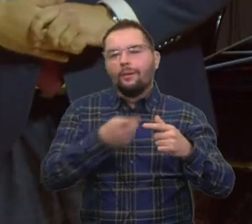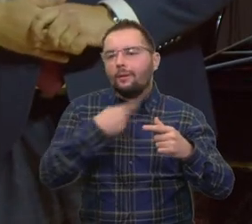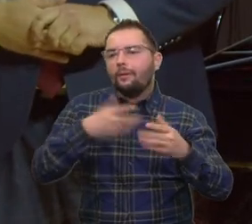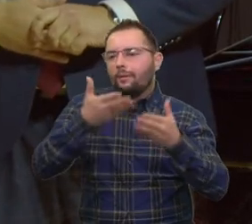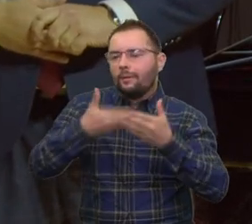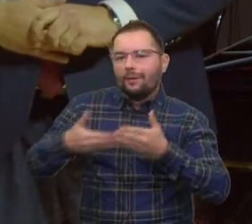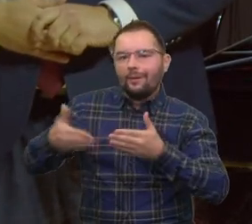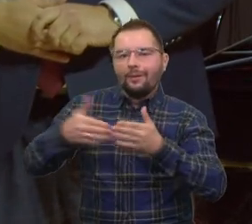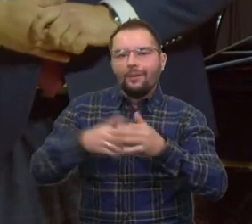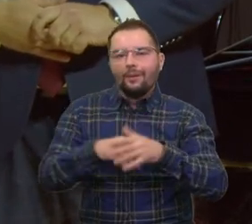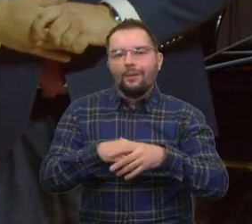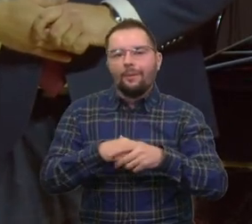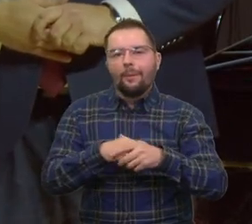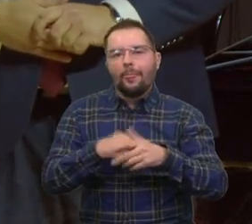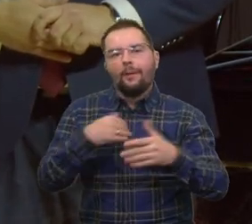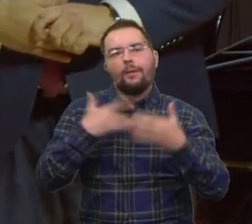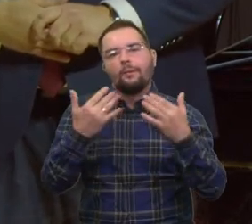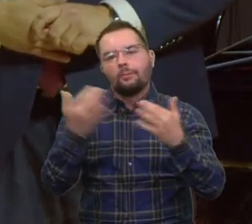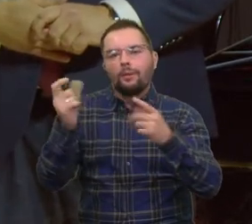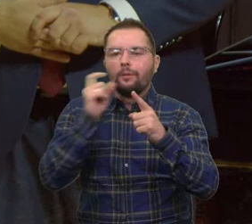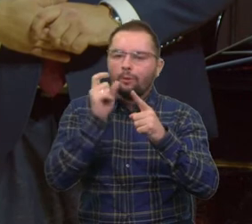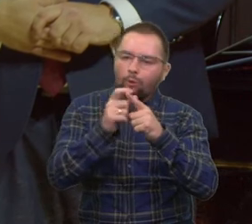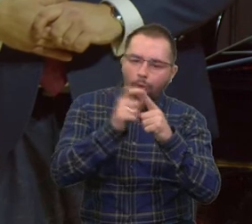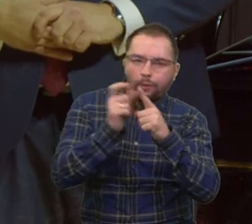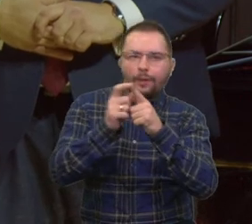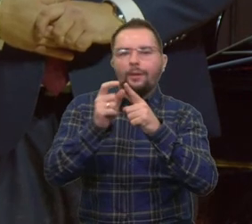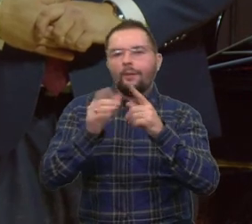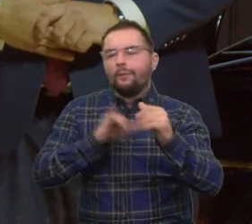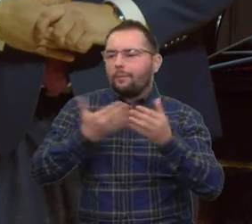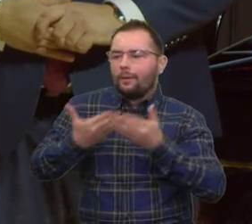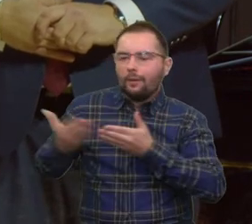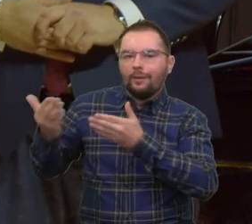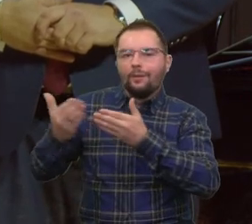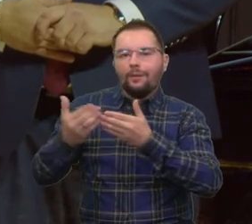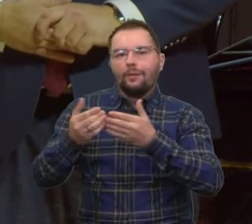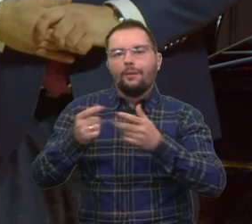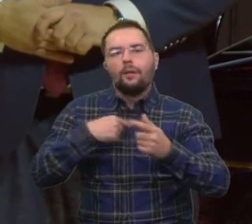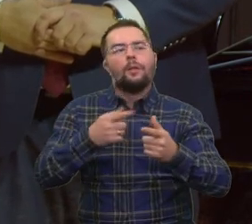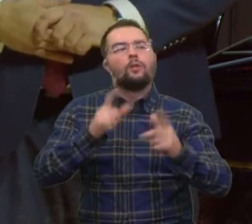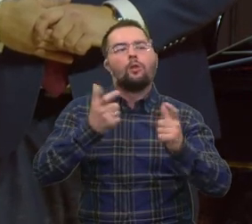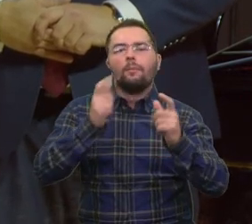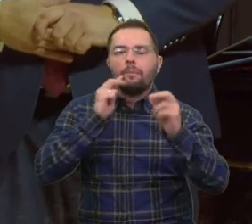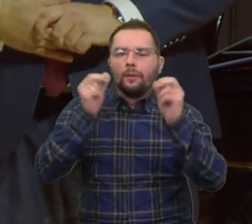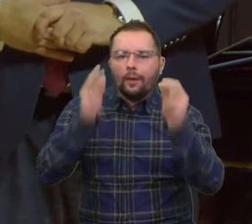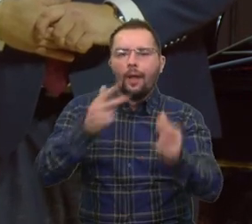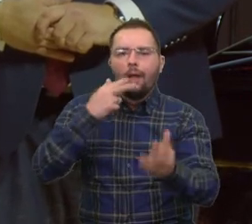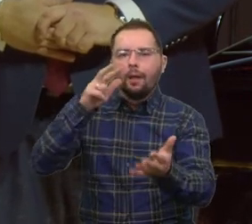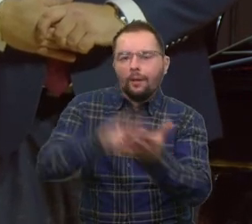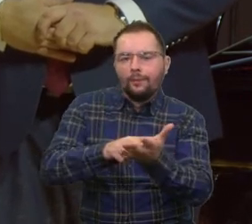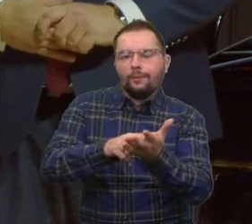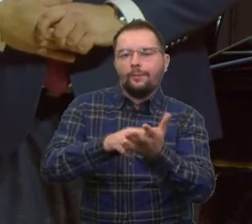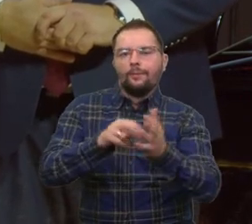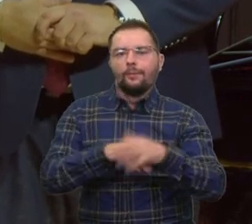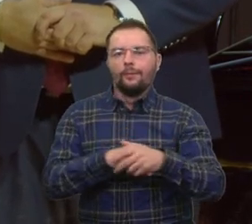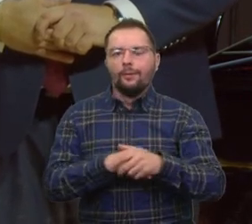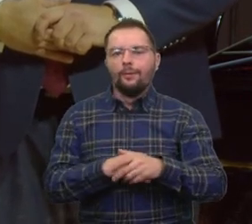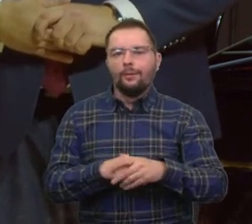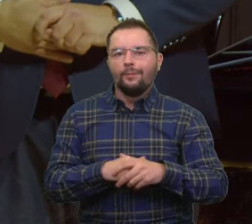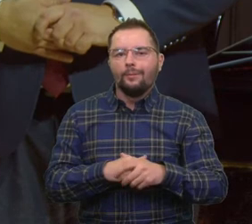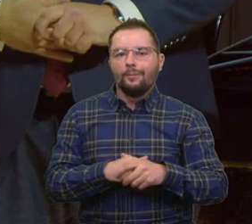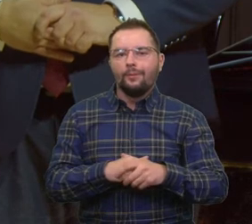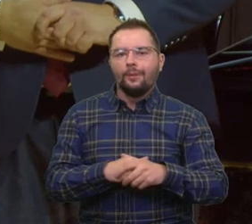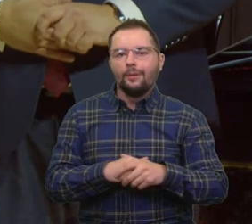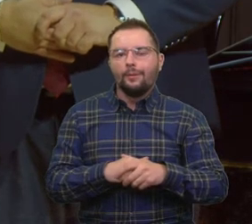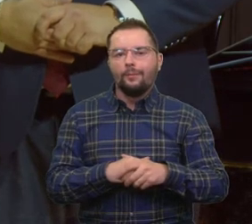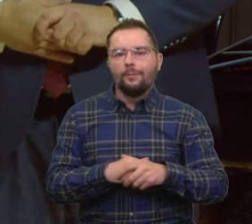zaszczyt wypowiedzenia kilku słów w imieniu nagrodzonych. Myślę, że to się bierze z faktu, że jestem prawie w